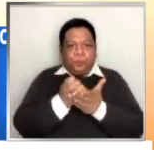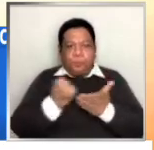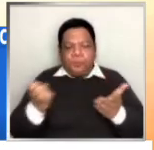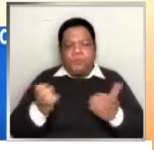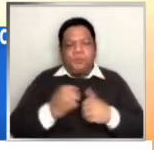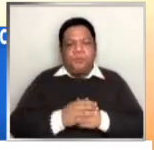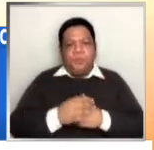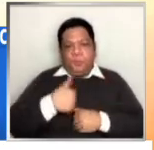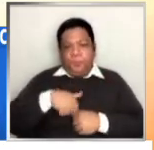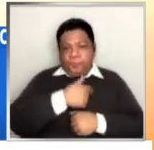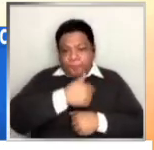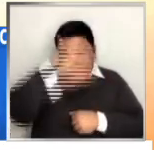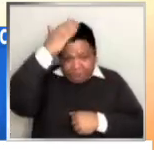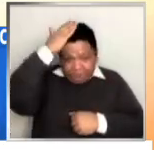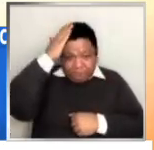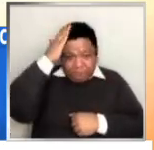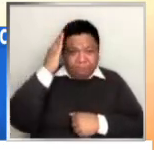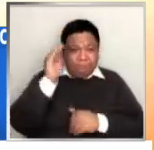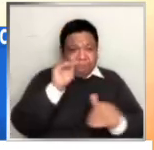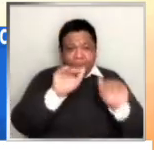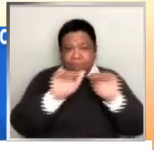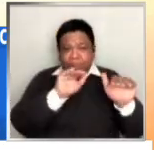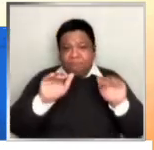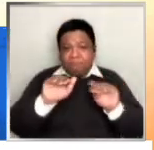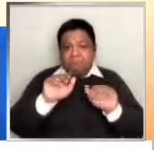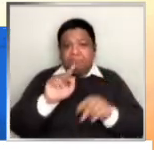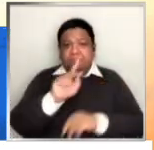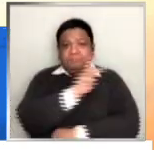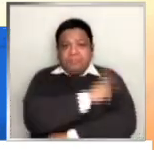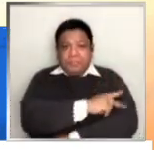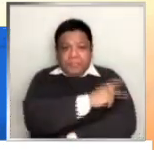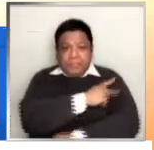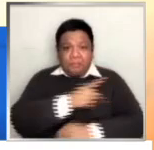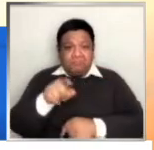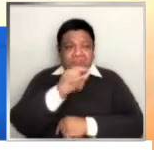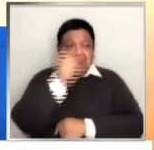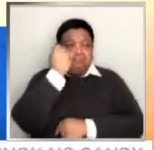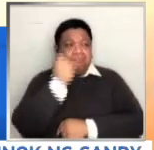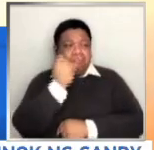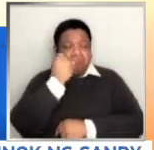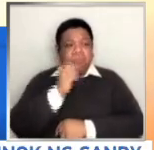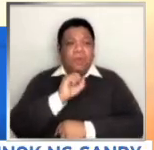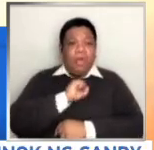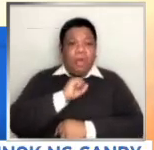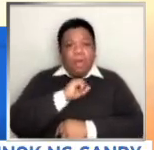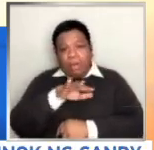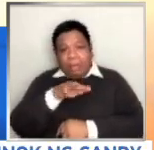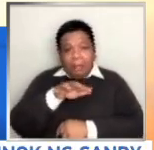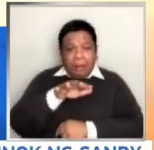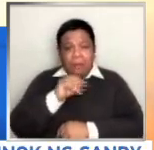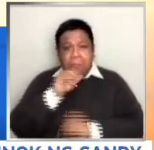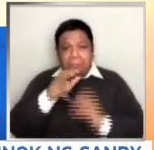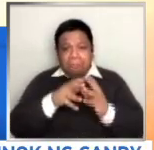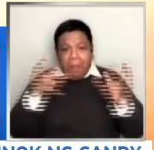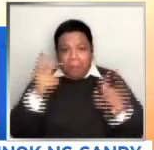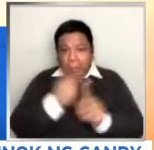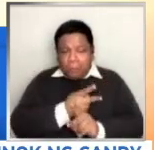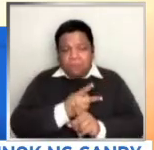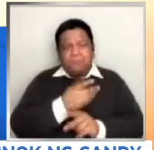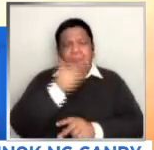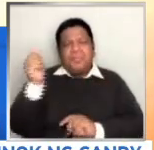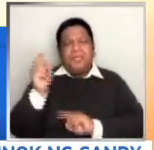sa mga pasyente na may mga mild symptoms na sa maliliit na hospital na lang muna kayo pumunta kasi